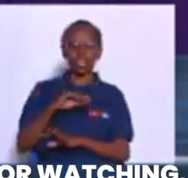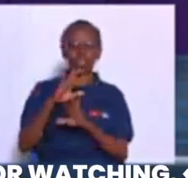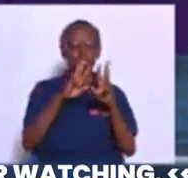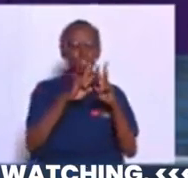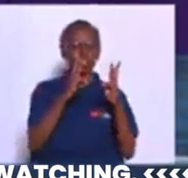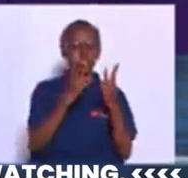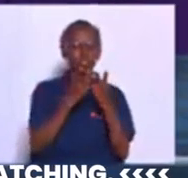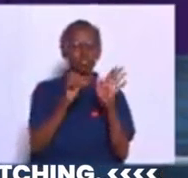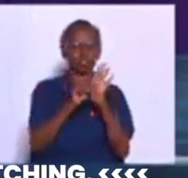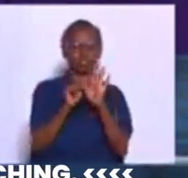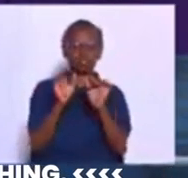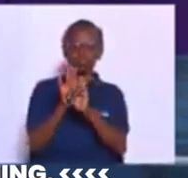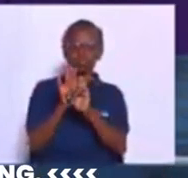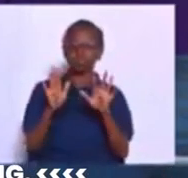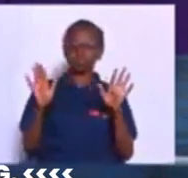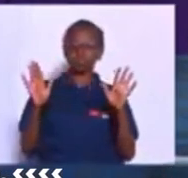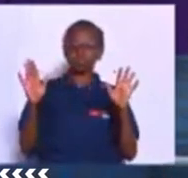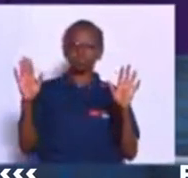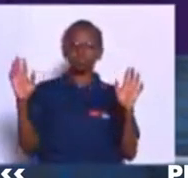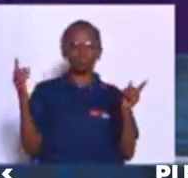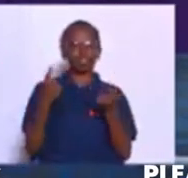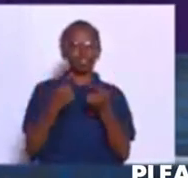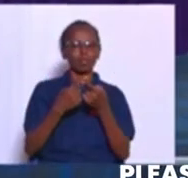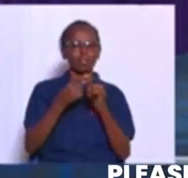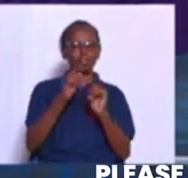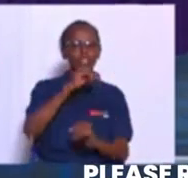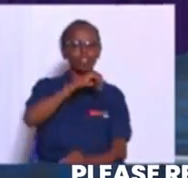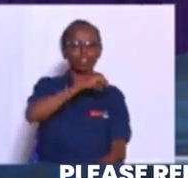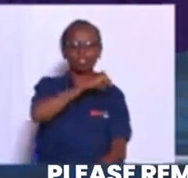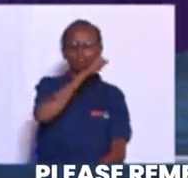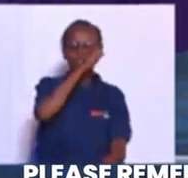kamsulubisha lakini kafufuka.